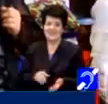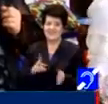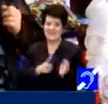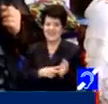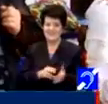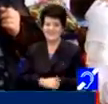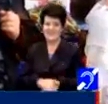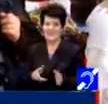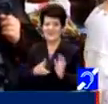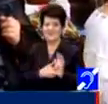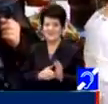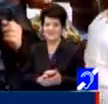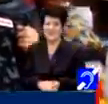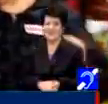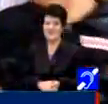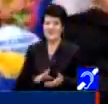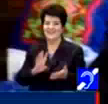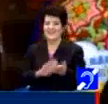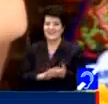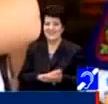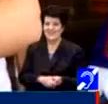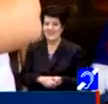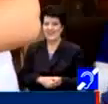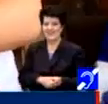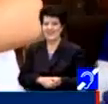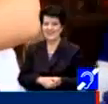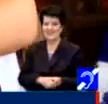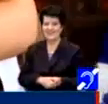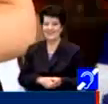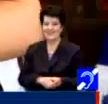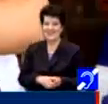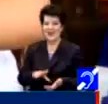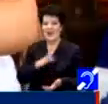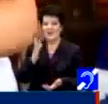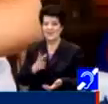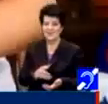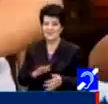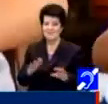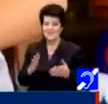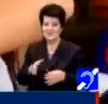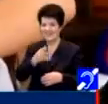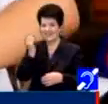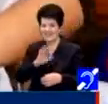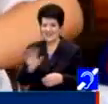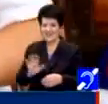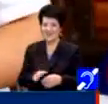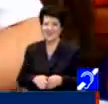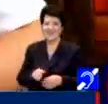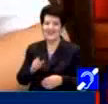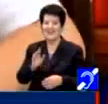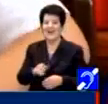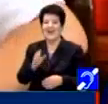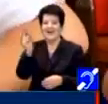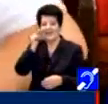7, 8, 9! Au fost momente de neuitat pentru bunicuțele elevilor din clasa a 6-a